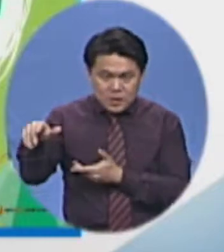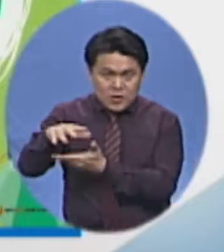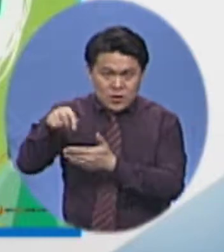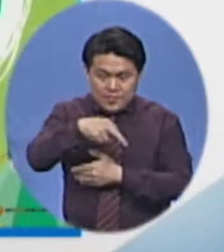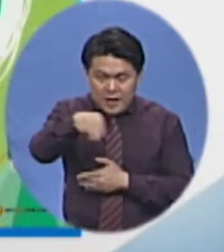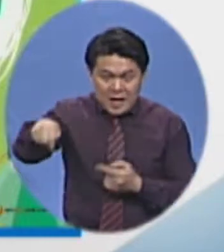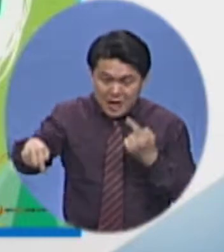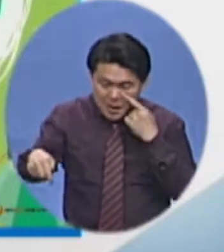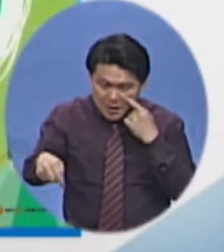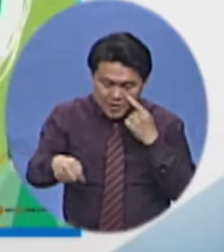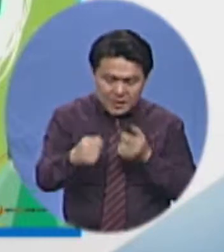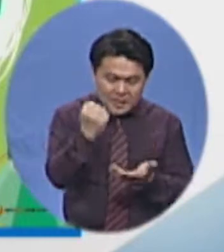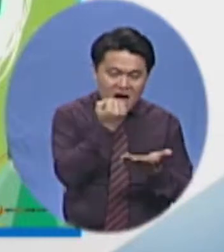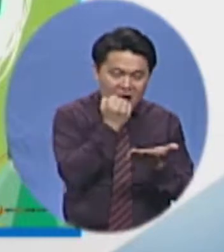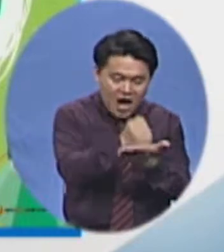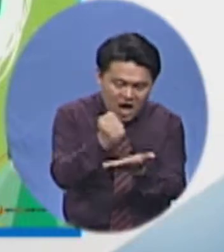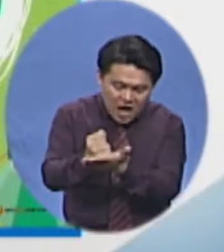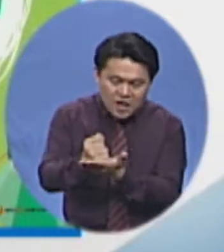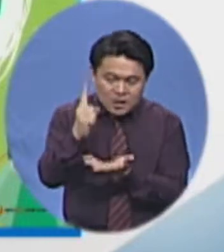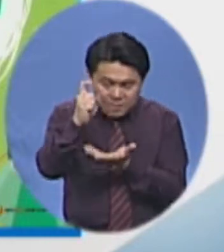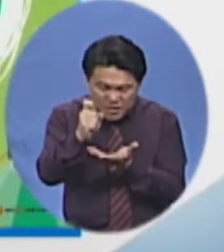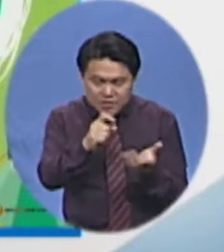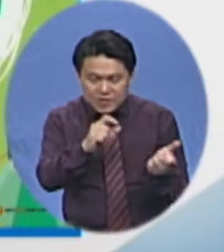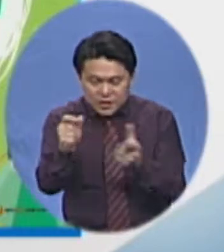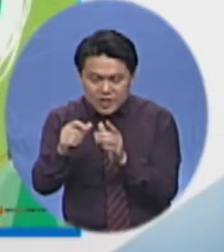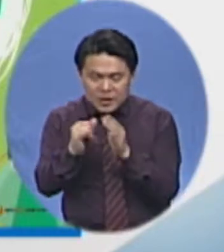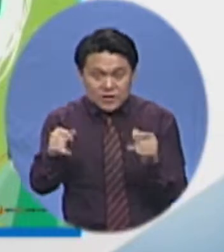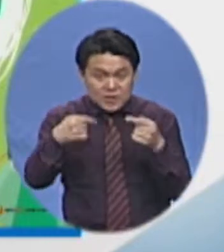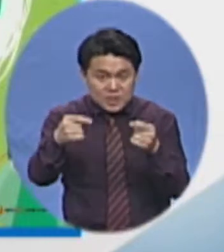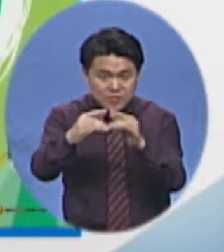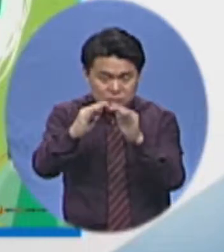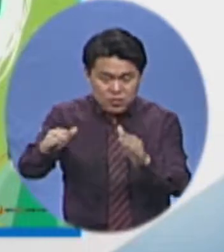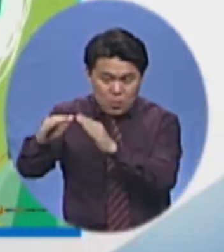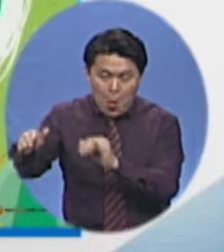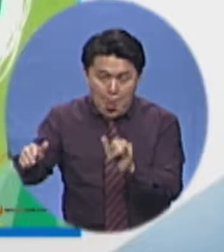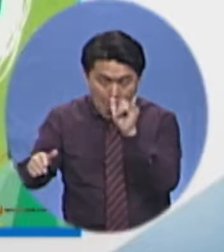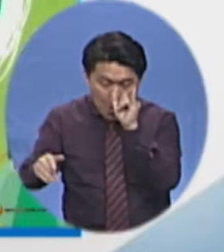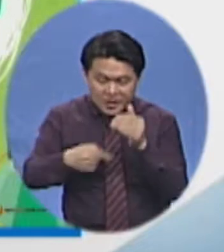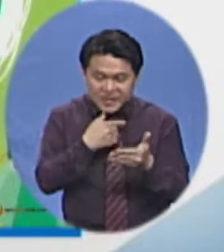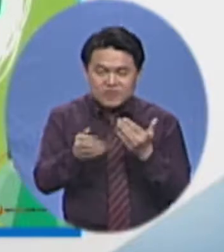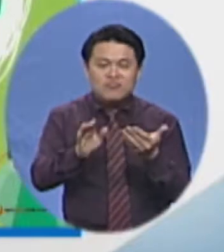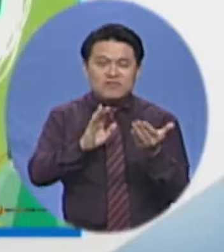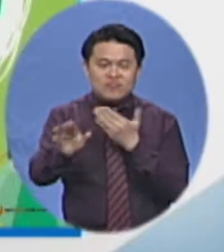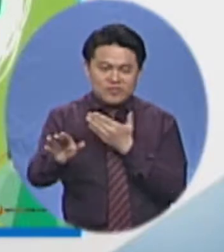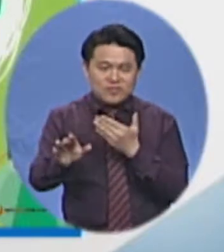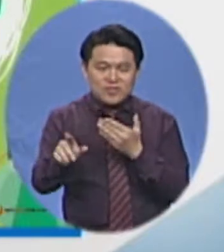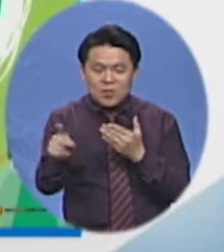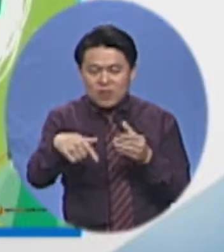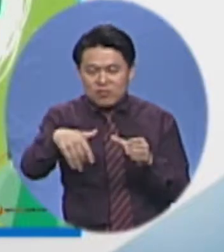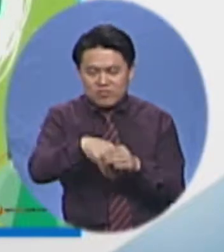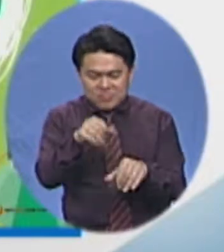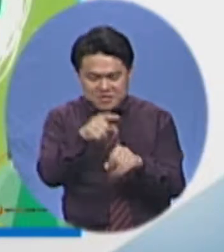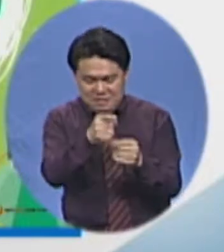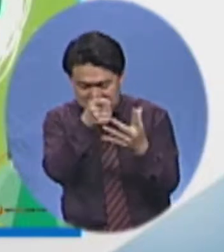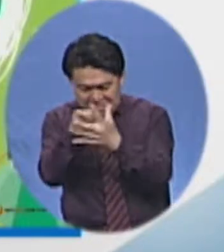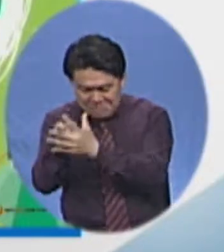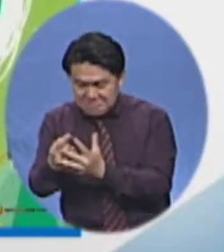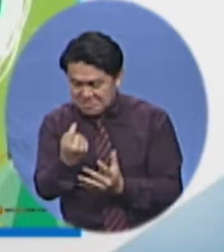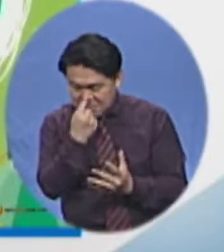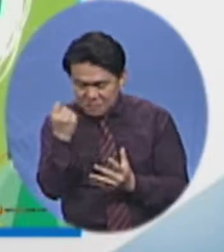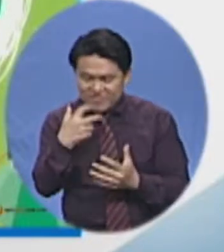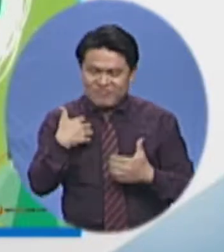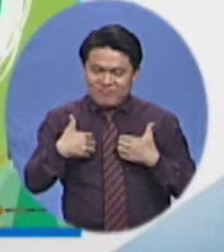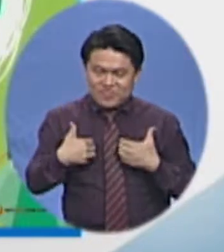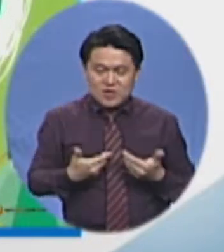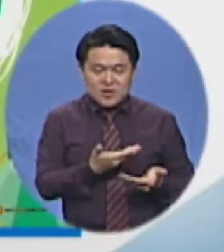체험과 포토존 체험, 가족이 참여할 수 있는 미션 부스 등이 준비돼 있어 체험을 통해 지역 고유한 문화 특성을 알아보고